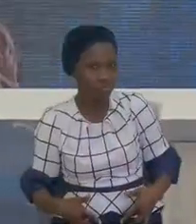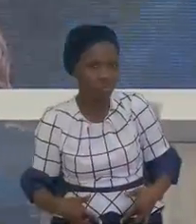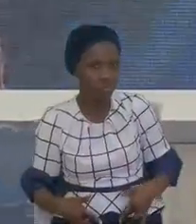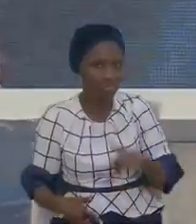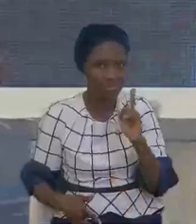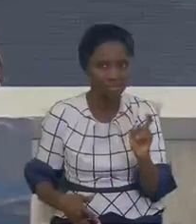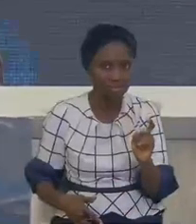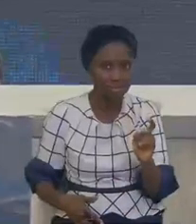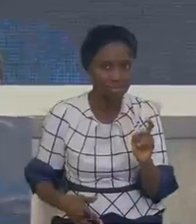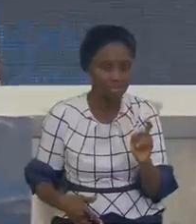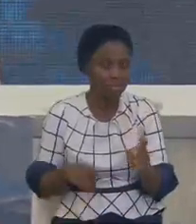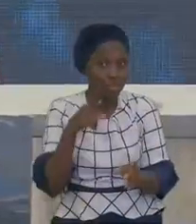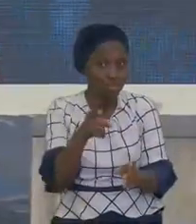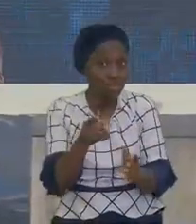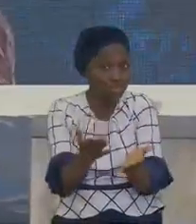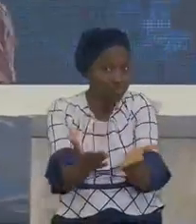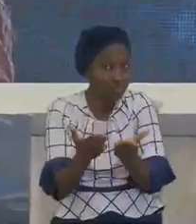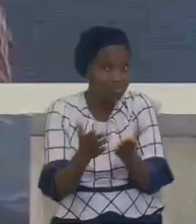Tu veux monter.